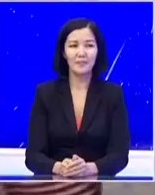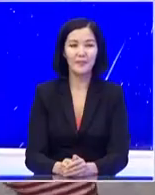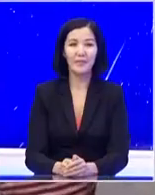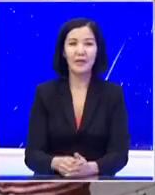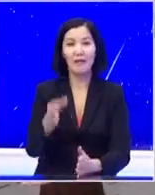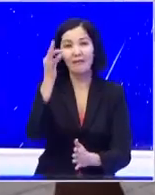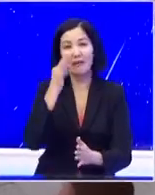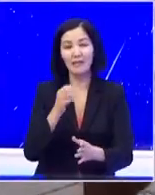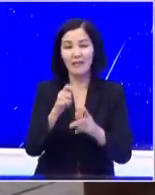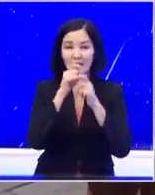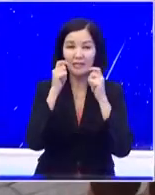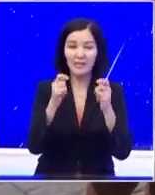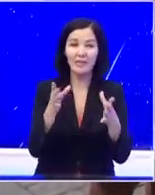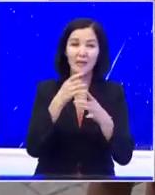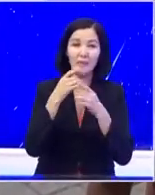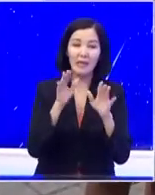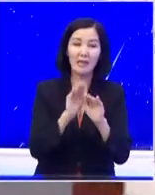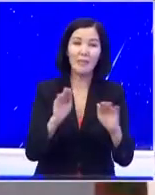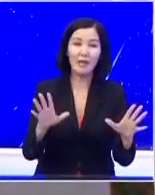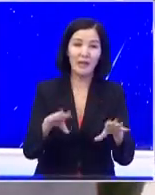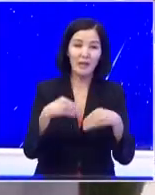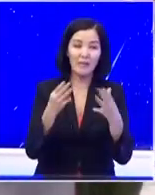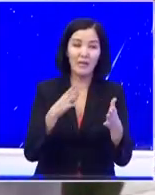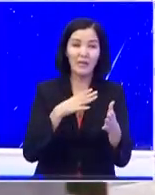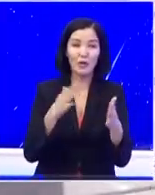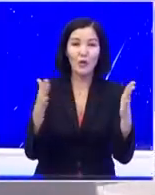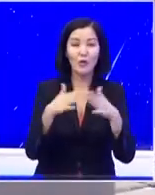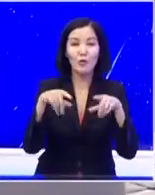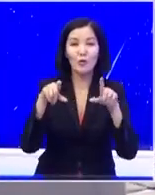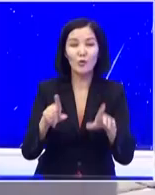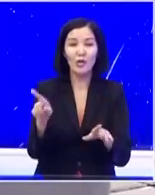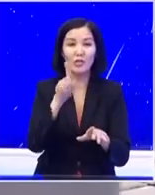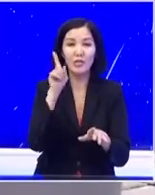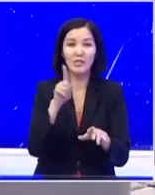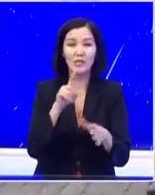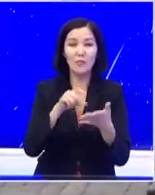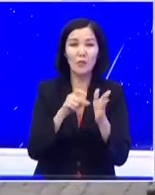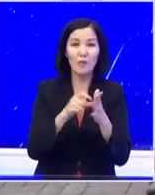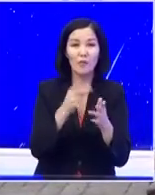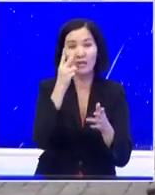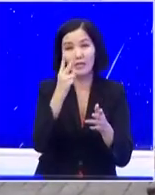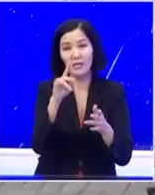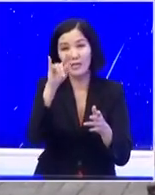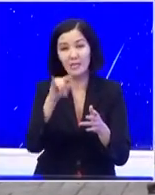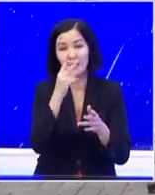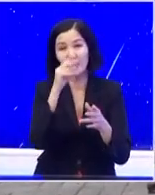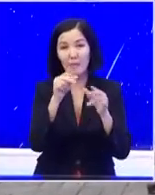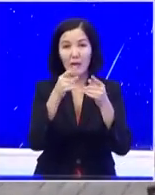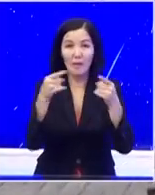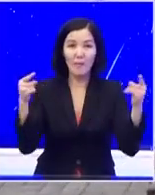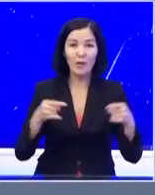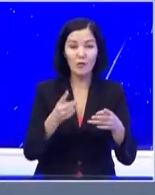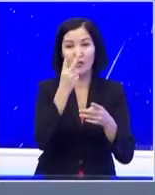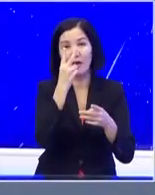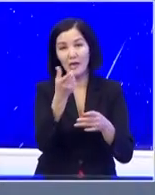Түрлі тәттілер мен сыйлықтар мереке иелеріне үлестірілді. Ал үйде отырған жеткіншектер бөлмелерін терезесін ашып, балконға шығып, атаулы